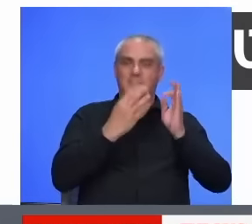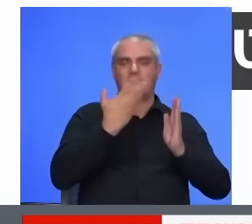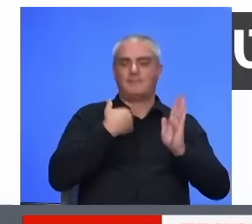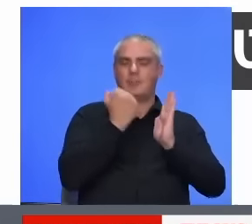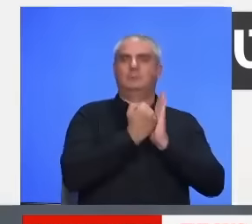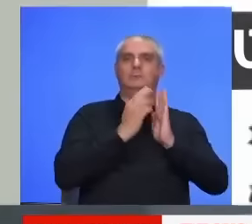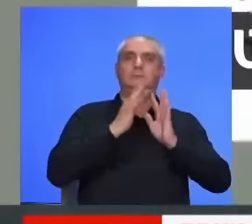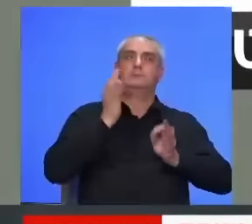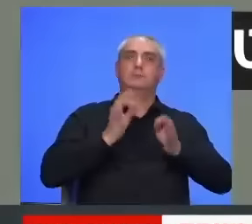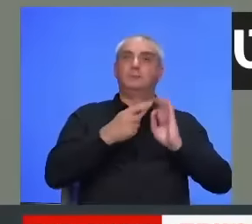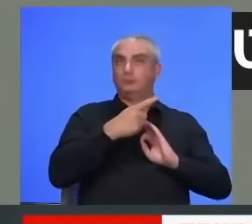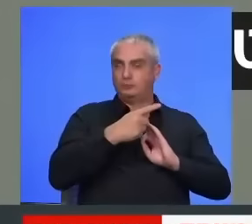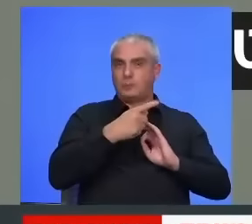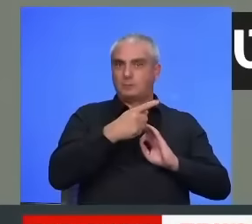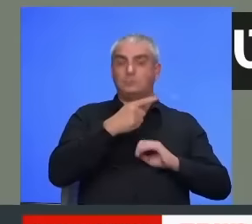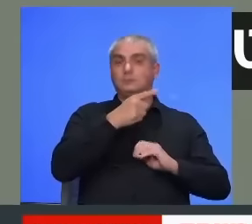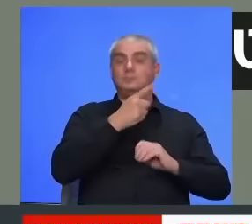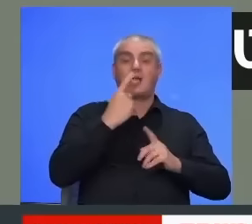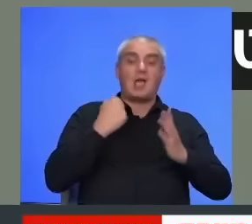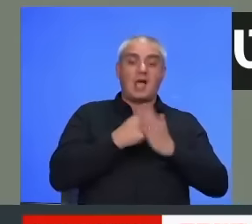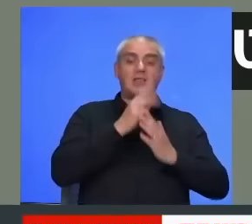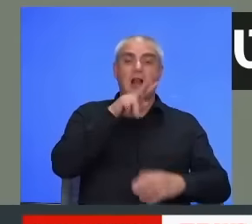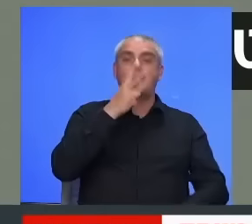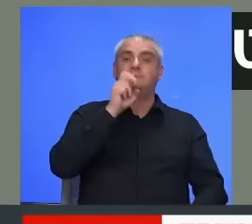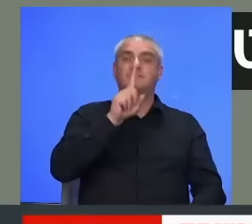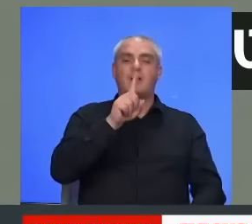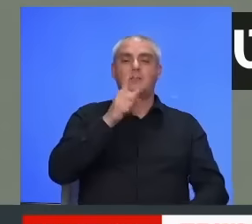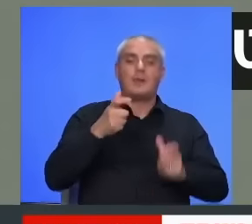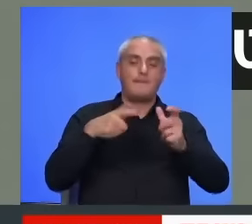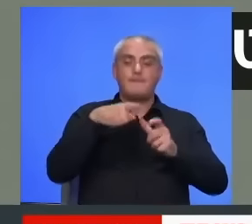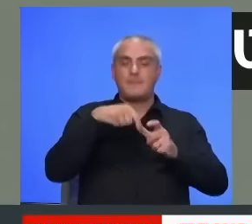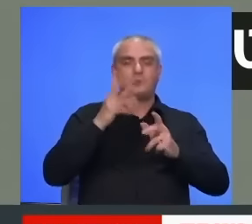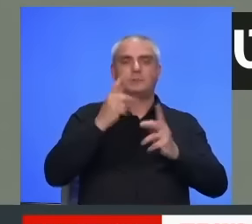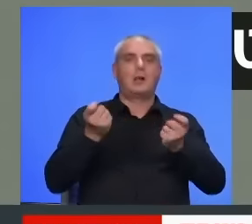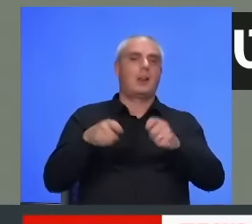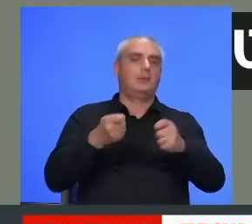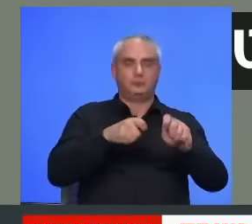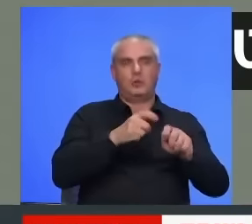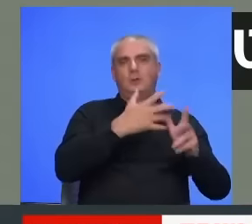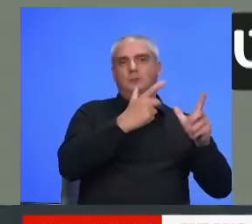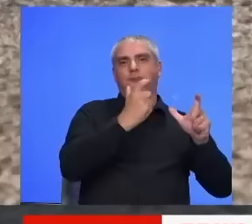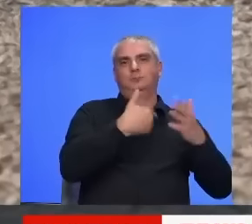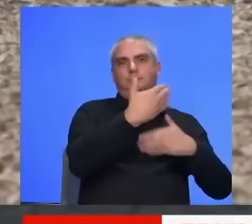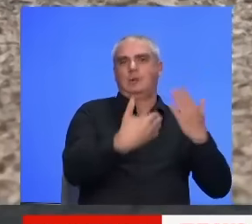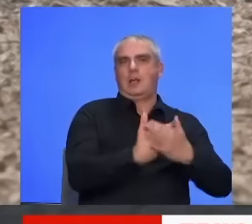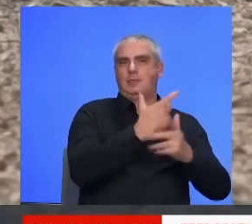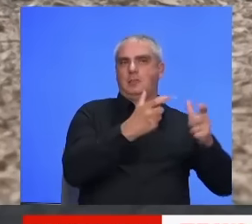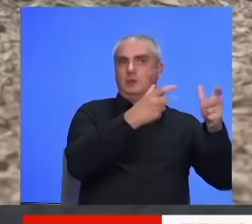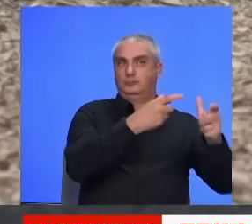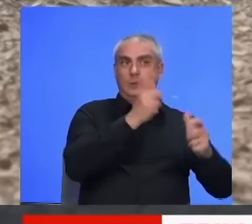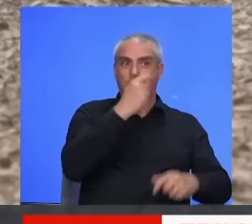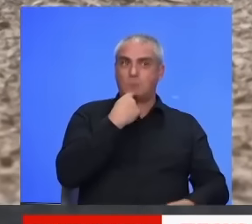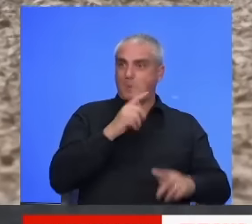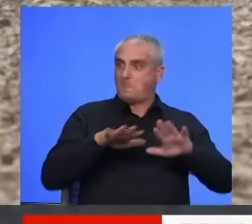בית משפט, ולפיו עד 2021 הבריכות הקיימות נסגרות ובריכה 6 תקודם. אנשים אומרים